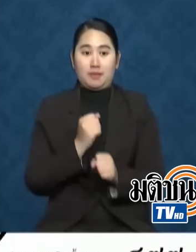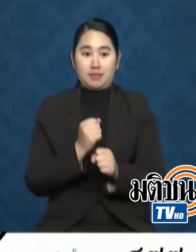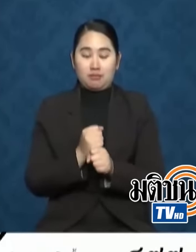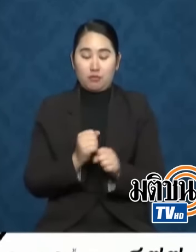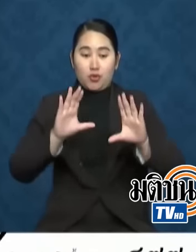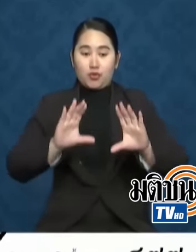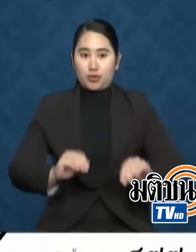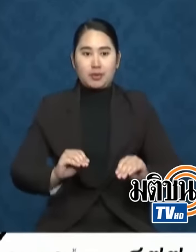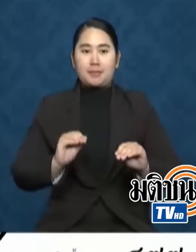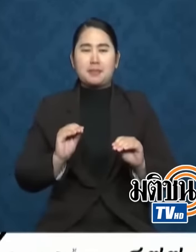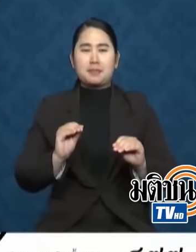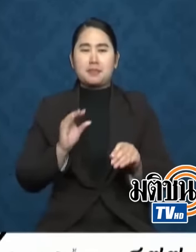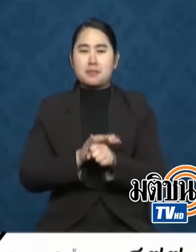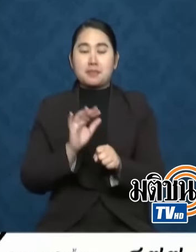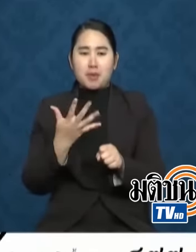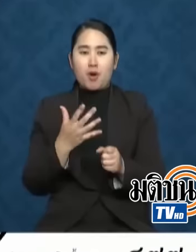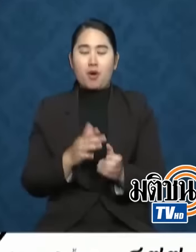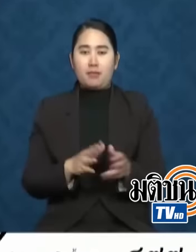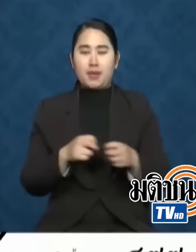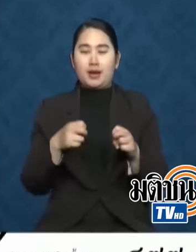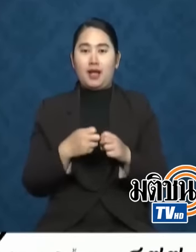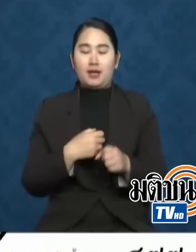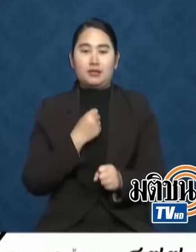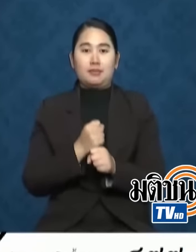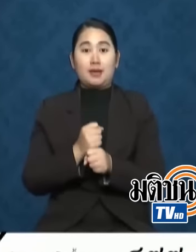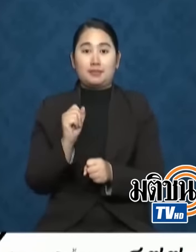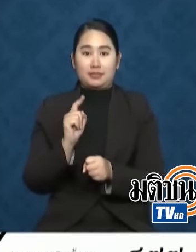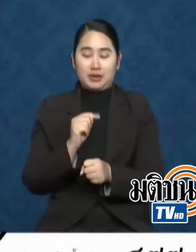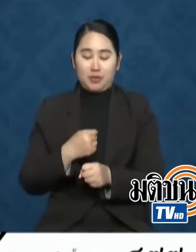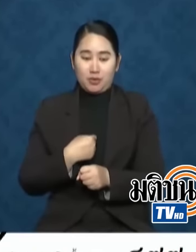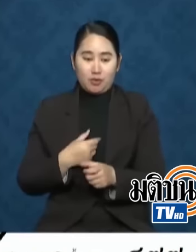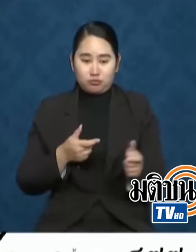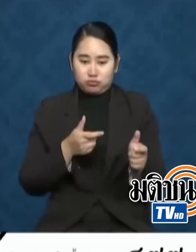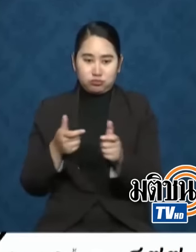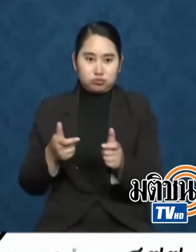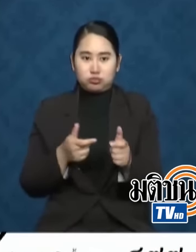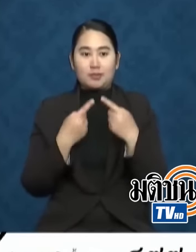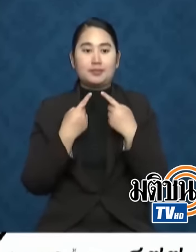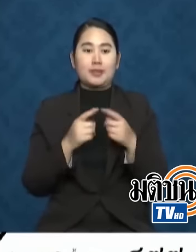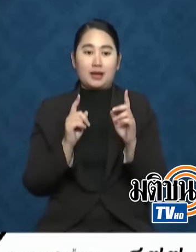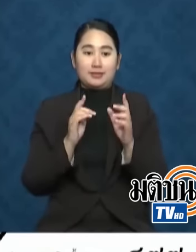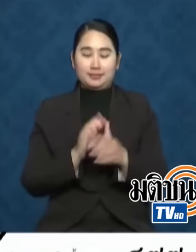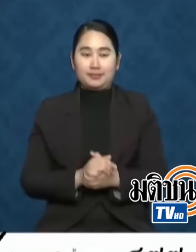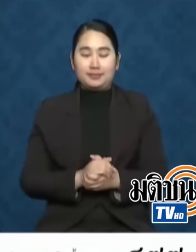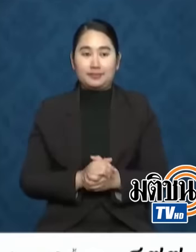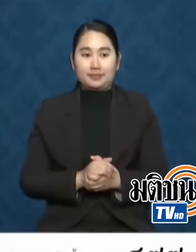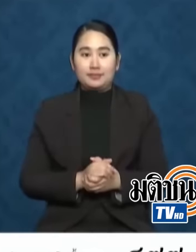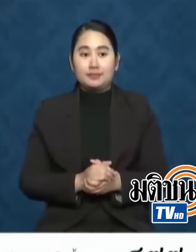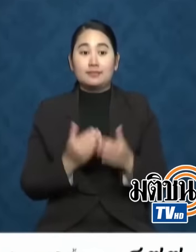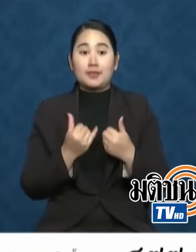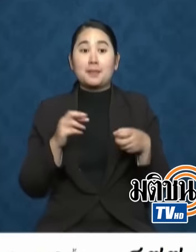ไฟอยู่แล้วและนั่นก็ทำให้เขาไม่สามารถเข้าไปดับไฟได้เร็วเท่ากับคนในพื้นที่เพราะ